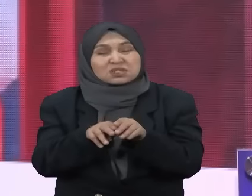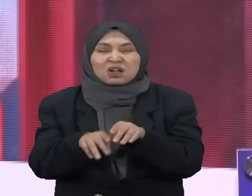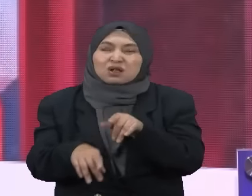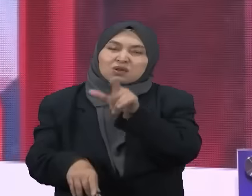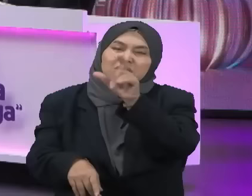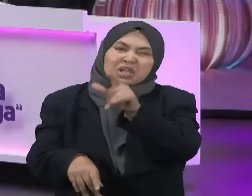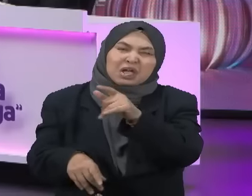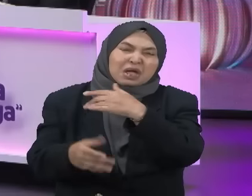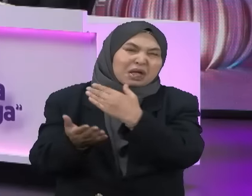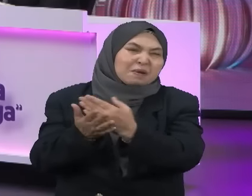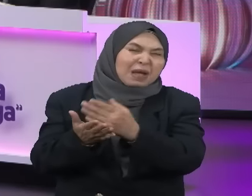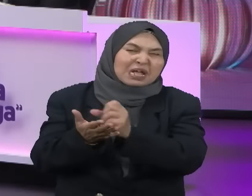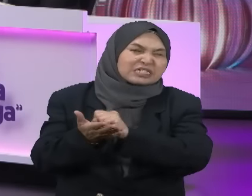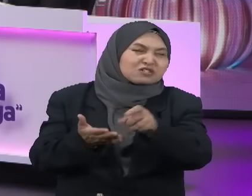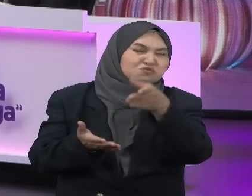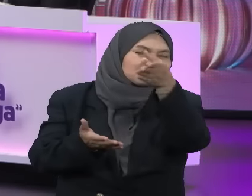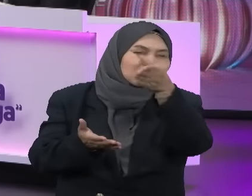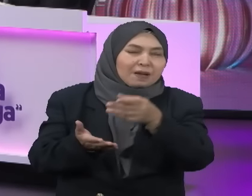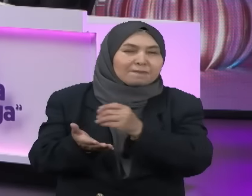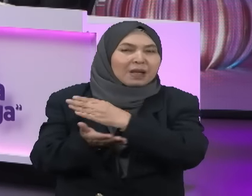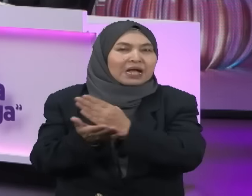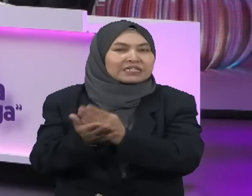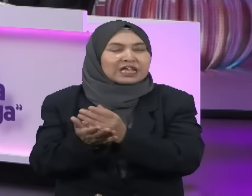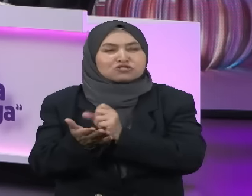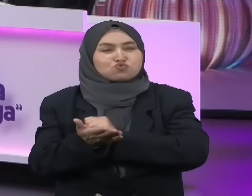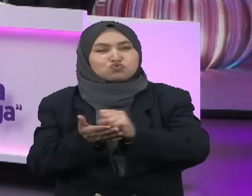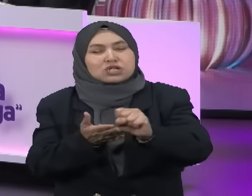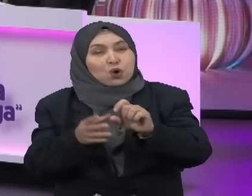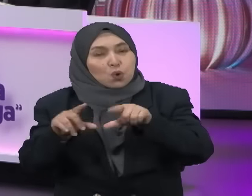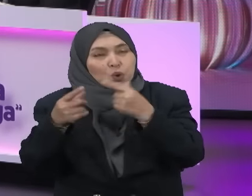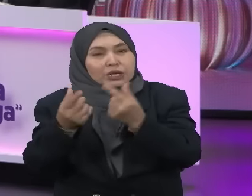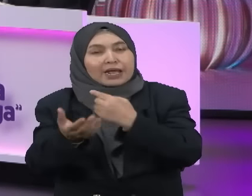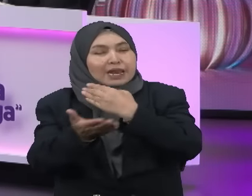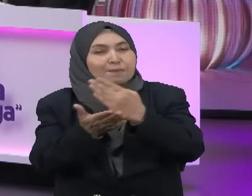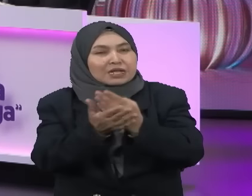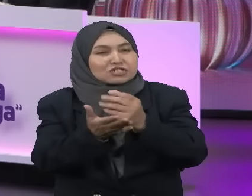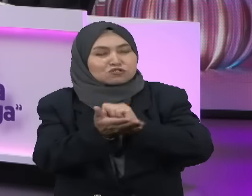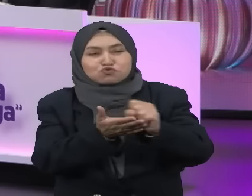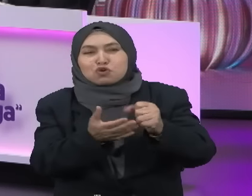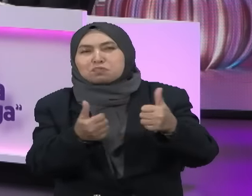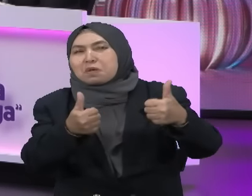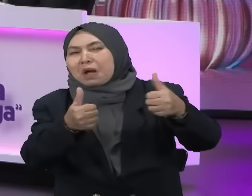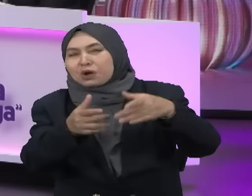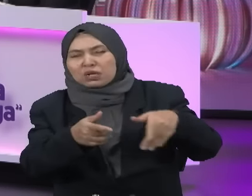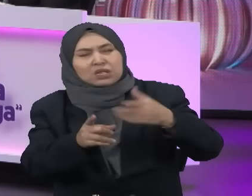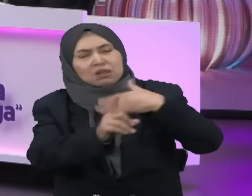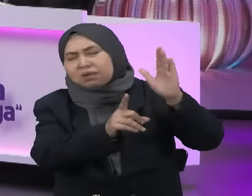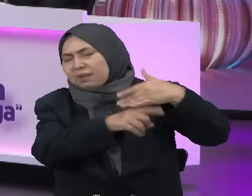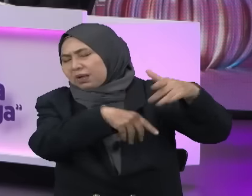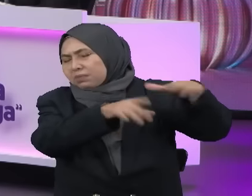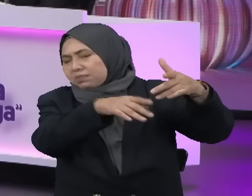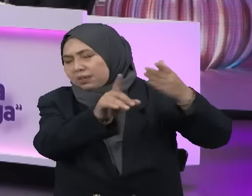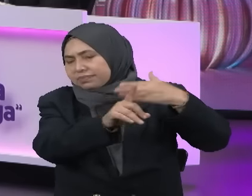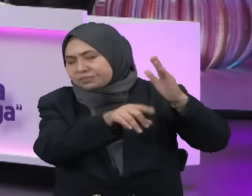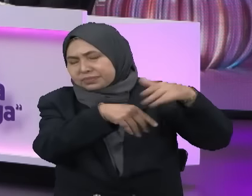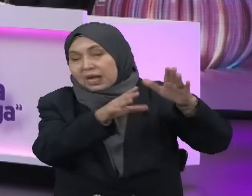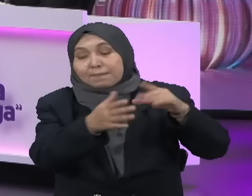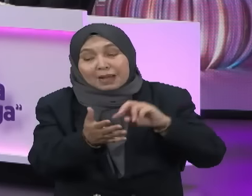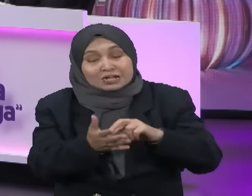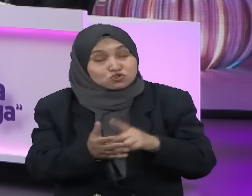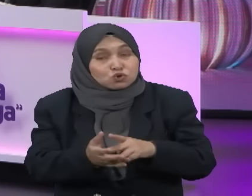bajet suci. Itu yang kita kata tadi tu. Kan? Golongan ini bajet suci, bajet bagus. Keluarkanlah diorang ni. Kan? Maksudnya